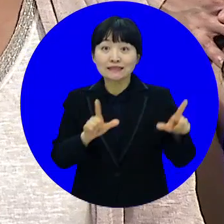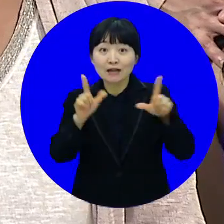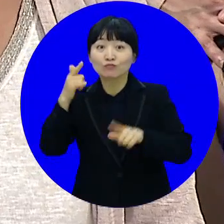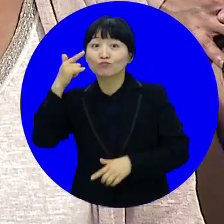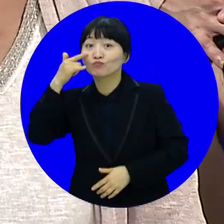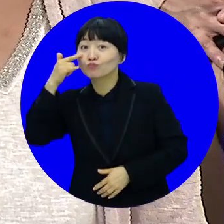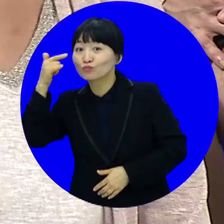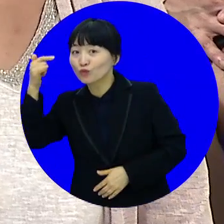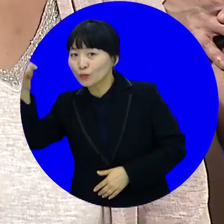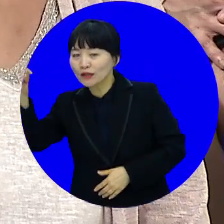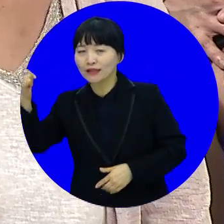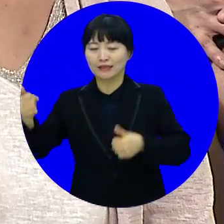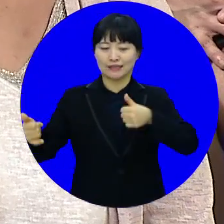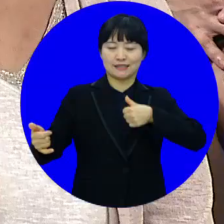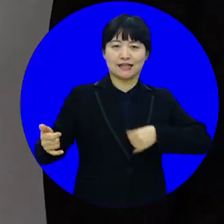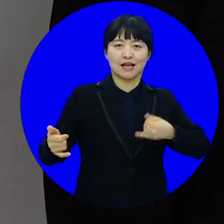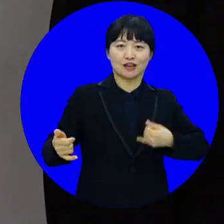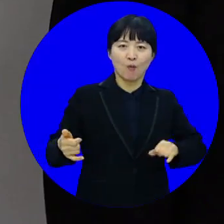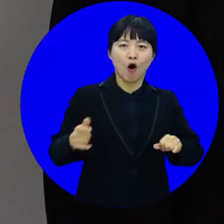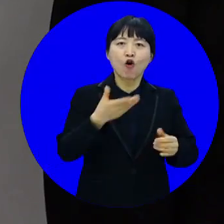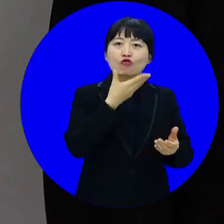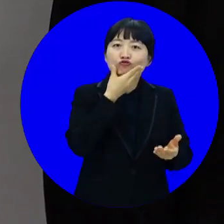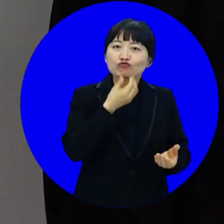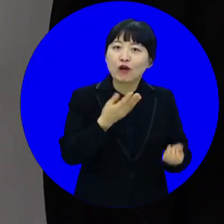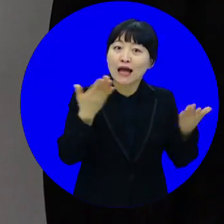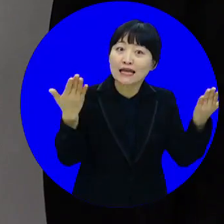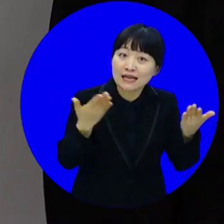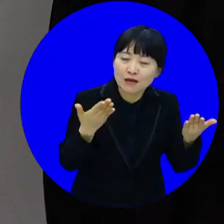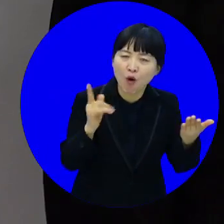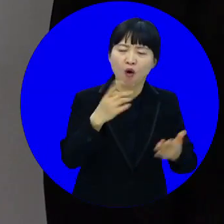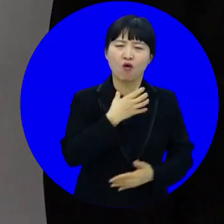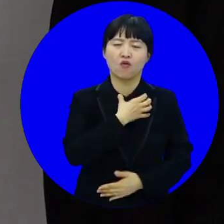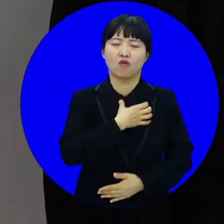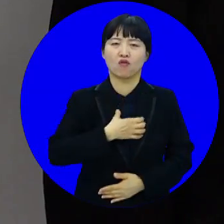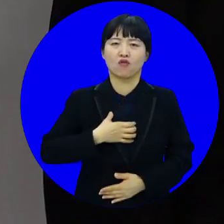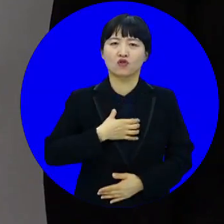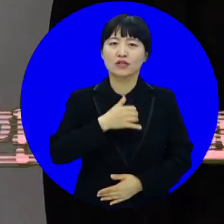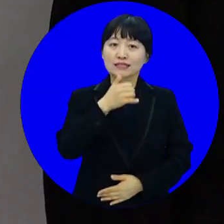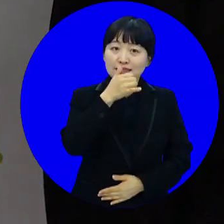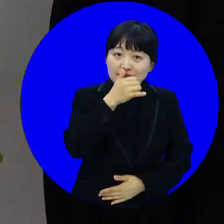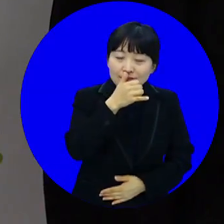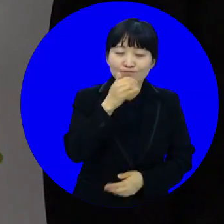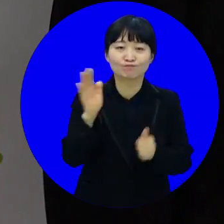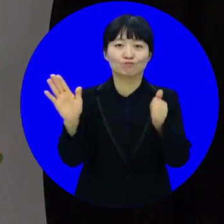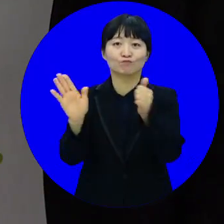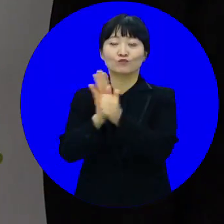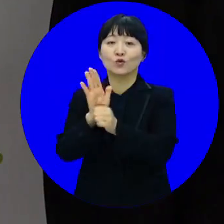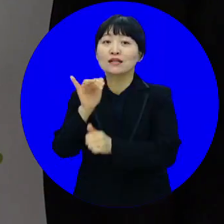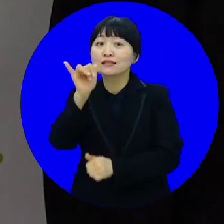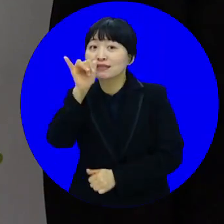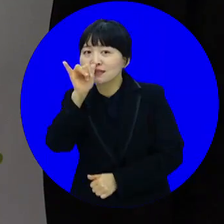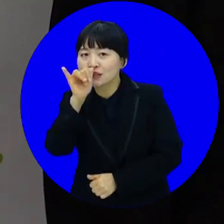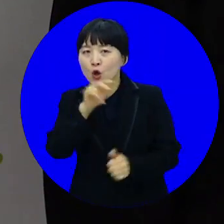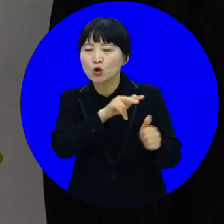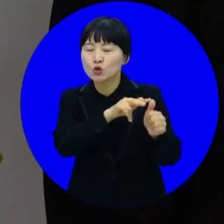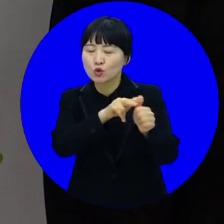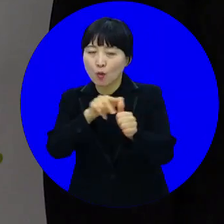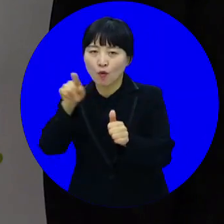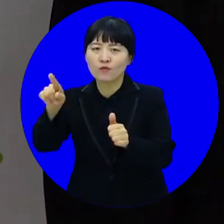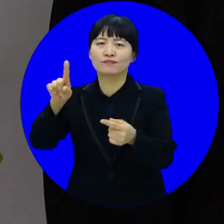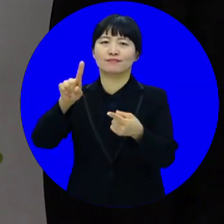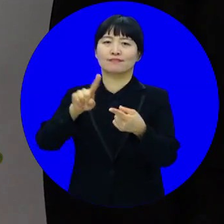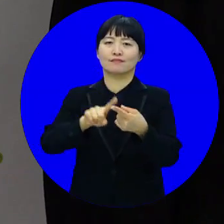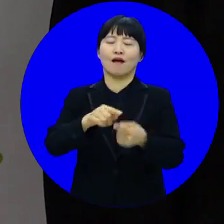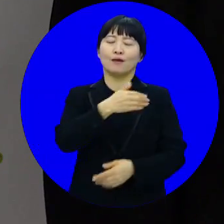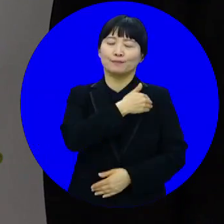좋고요. 함께 사는 부모도 자녀에게 축하할 일이 있는지, 걱정거리가 있는지, 또 위로할 일이 있는지